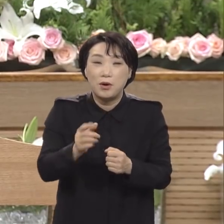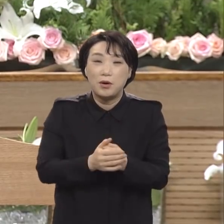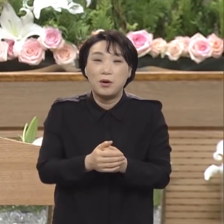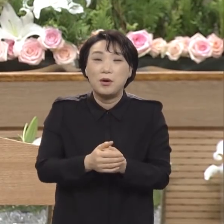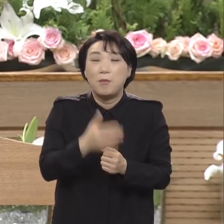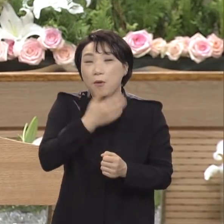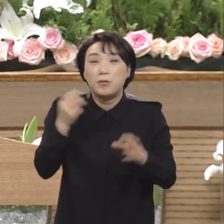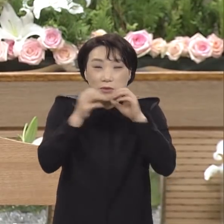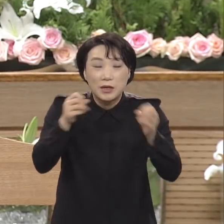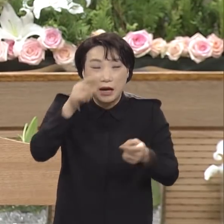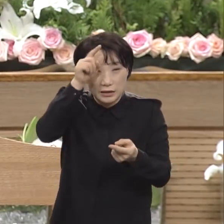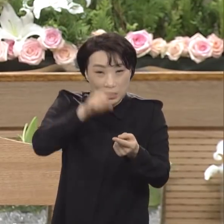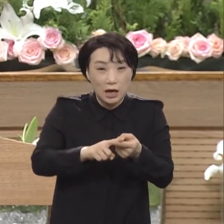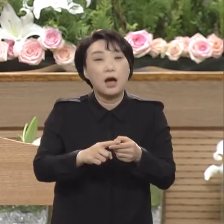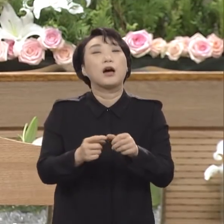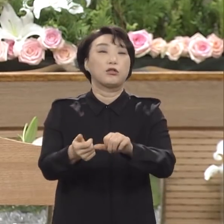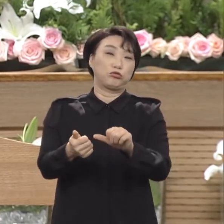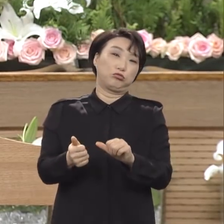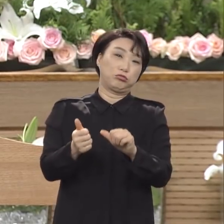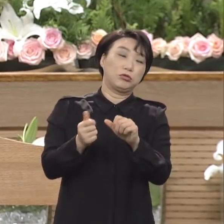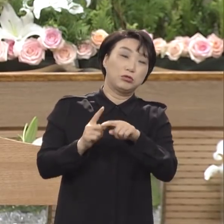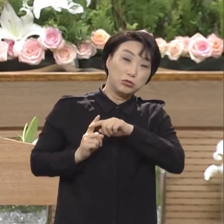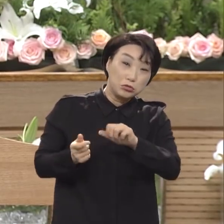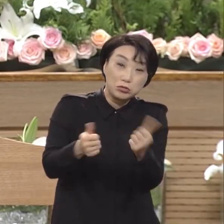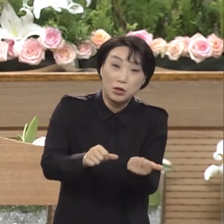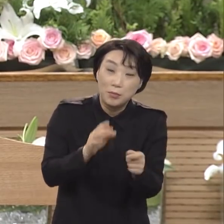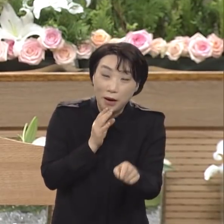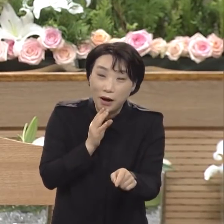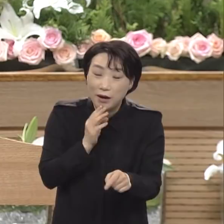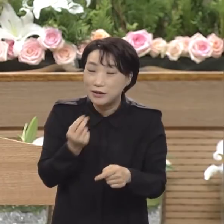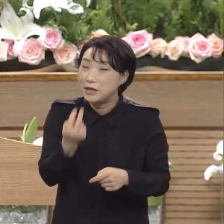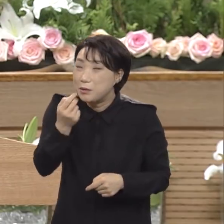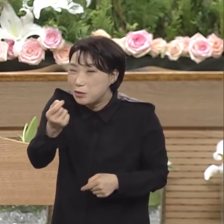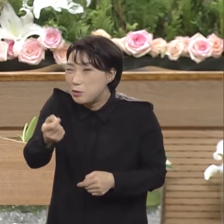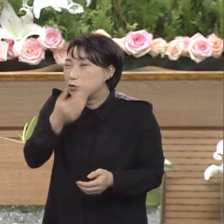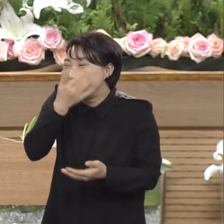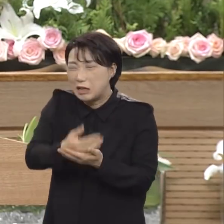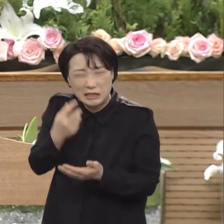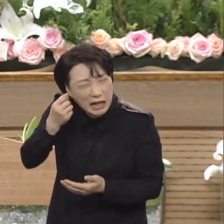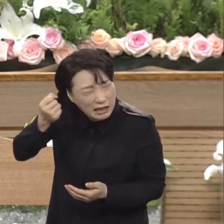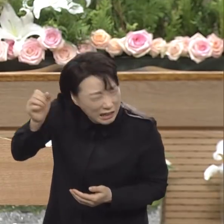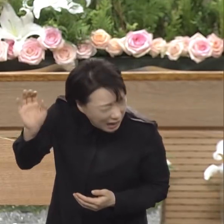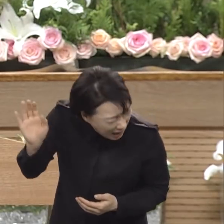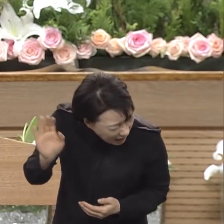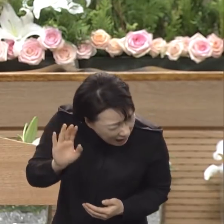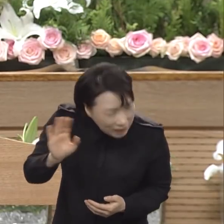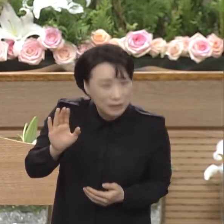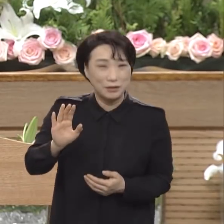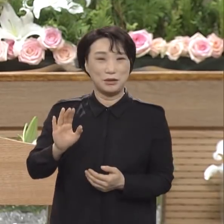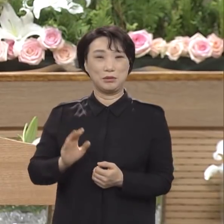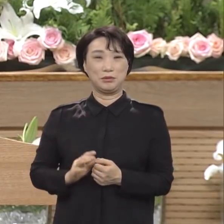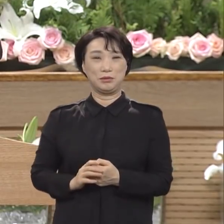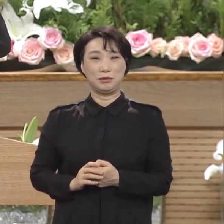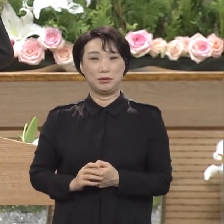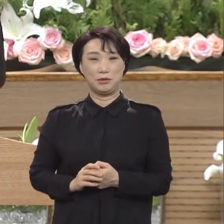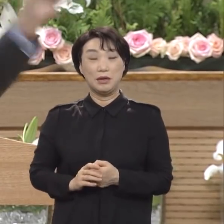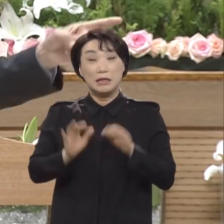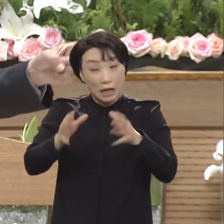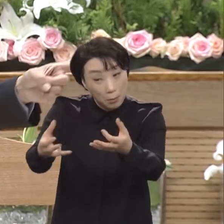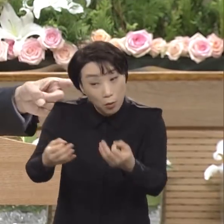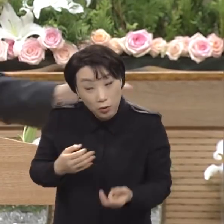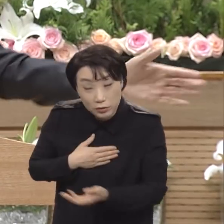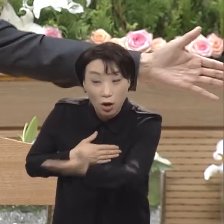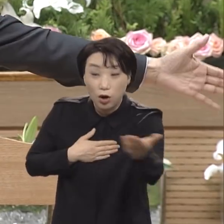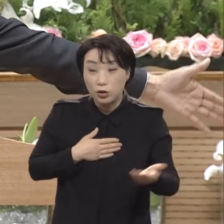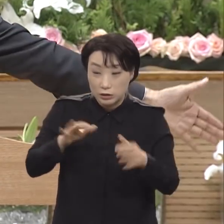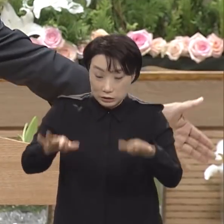목숨이 끝난다 그 말이야. 나의 생명도 조금도 귀한 것을 여기지 아니하노라. 보라 내가